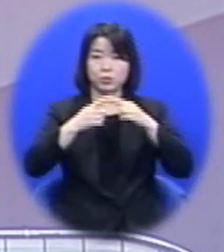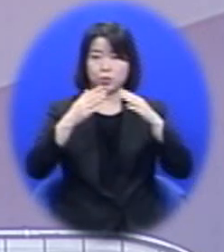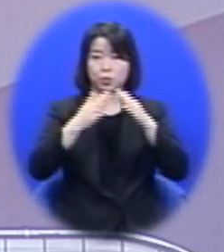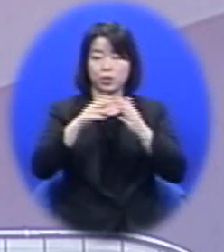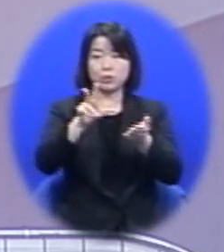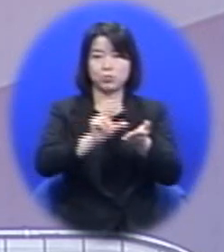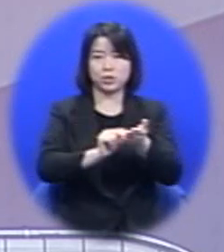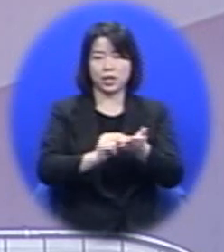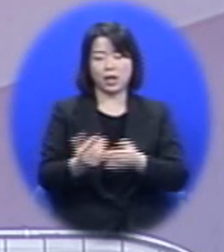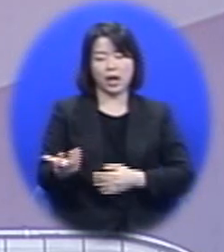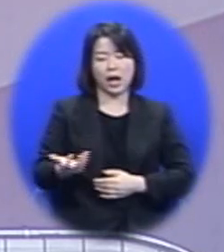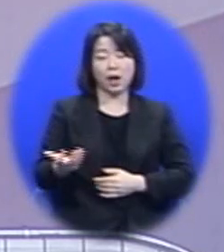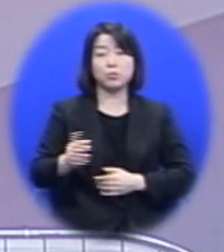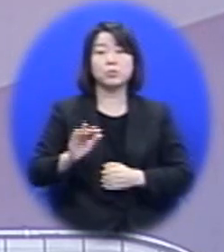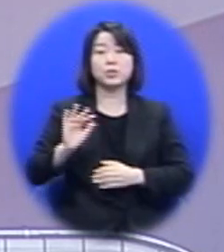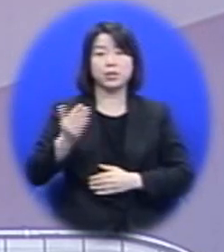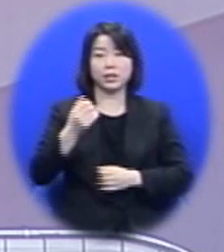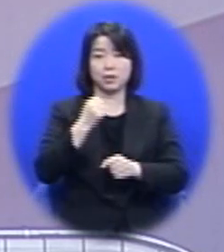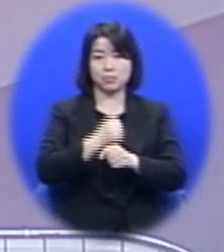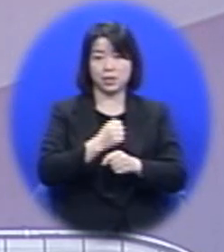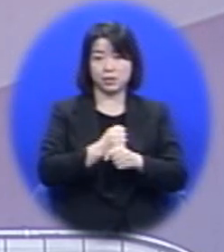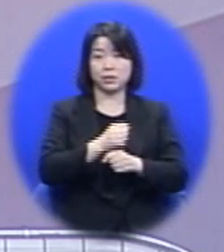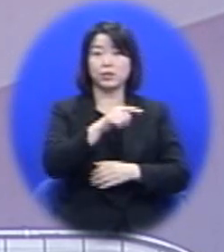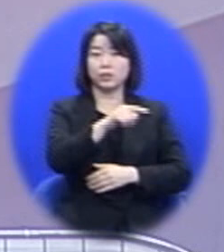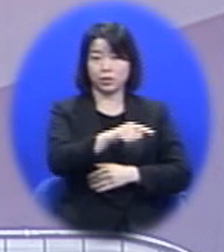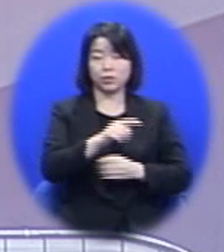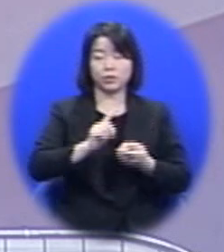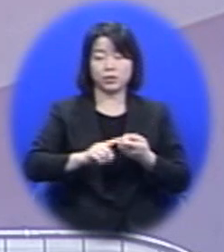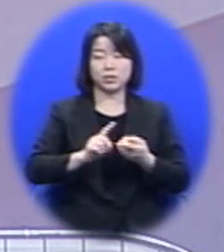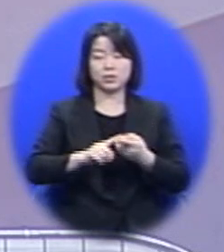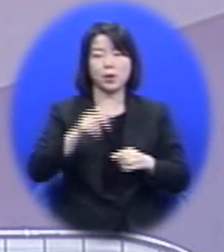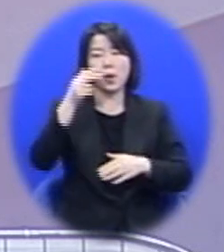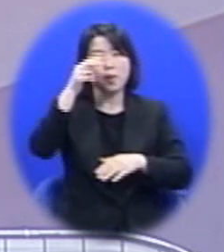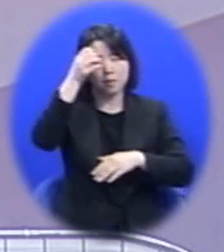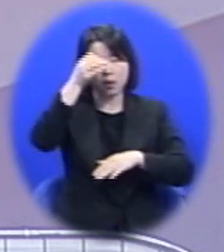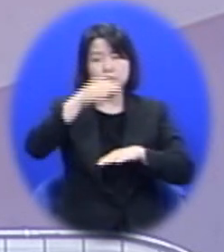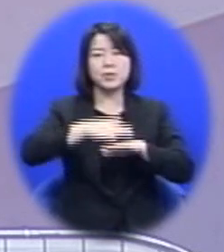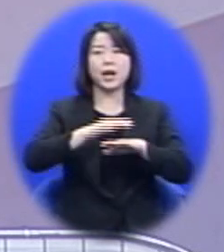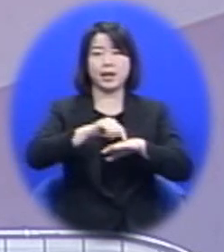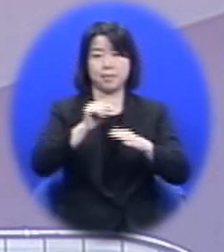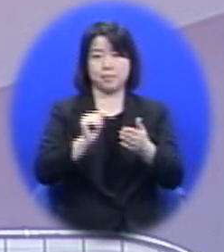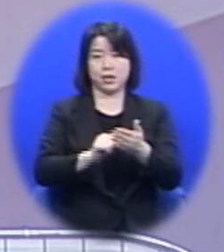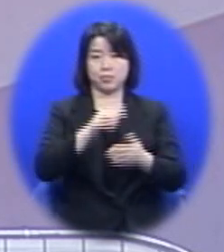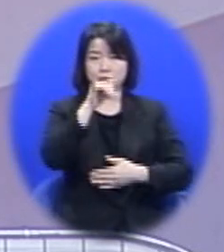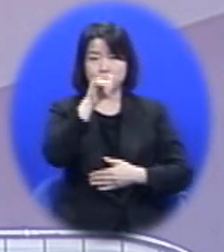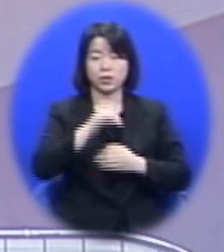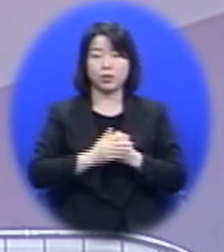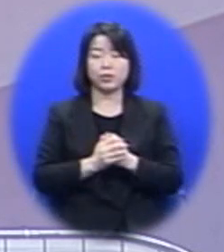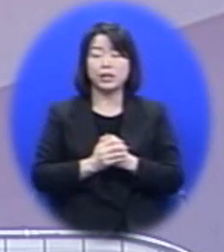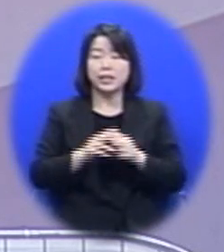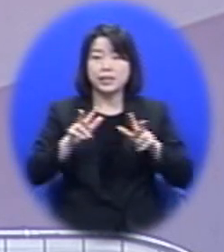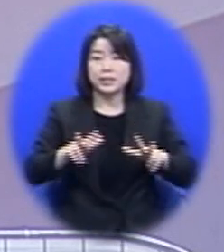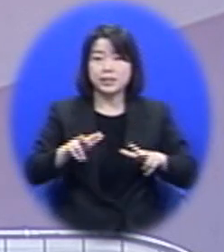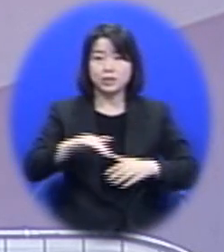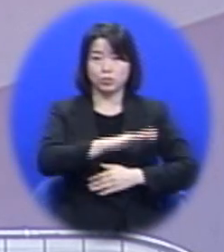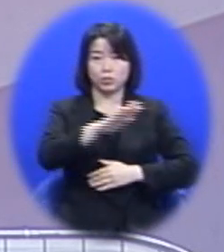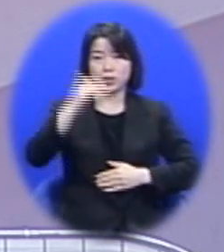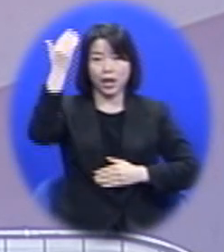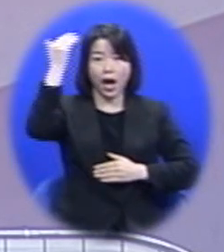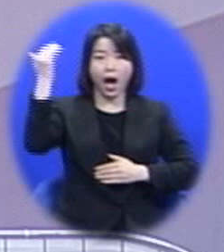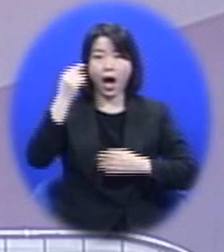만들었던 것이 너무 미안한 마음이 들었습니다. 지금 우리 한국 교회의 문제가 여러분